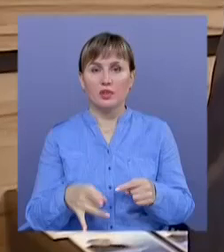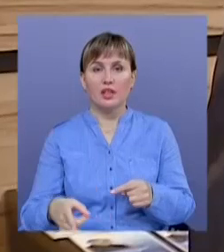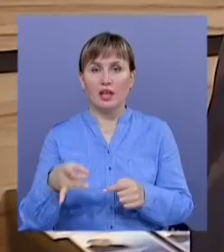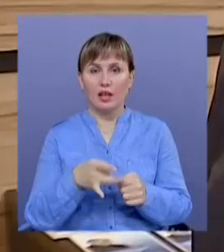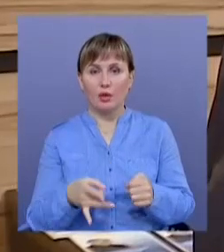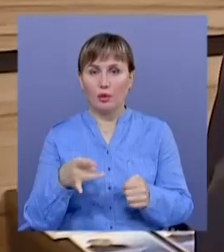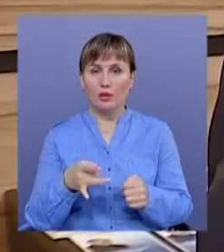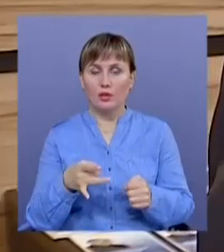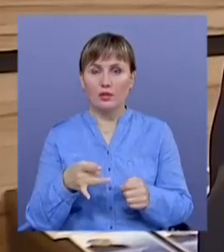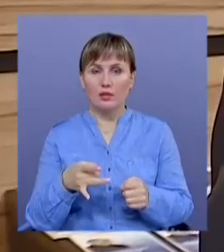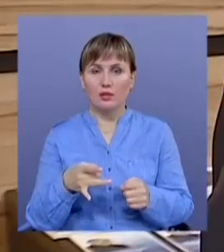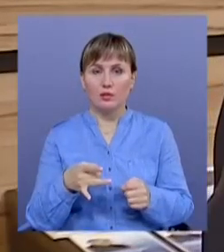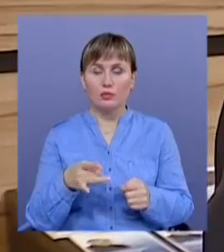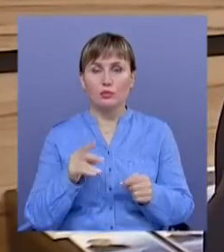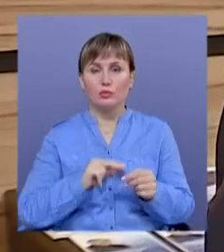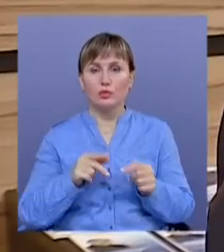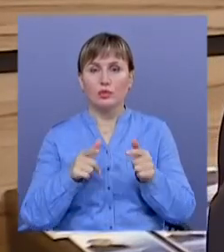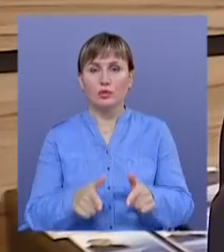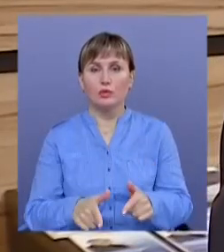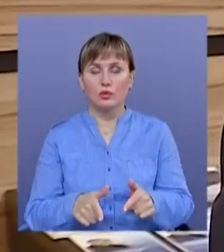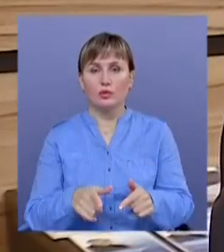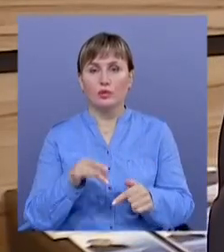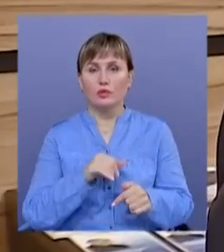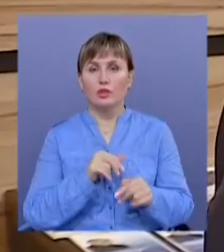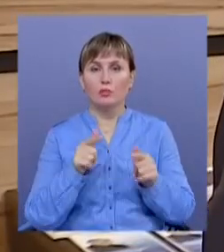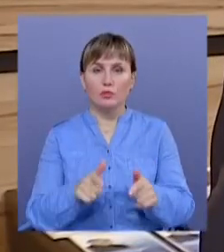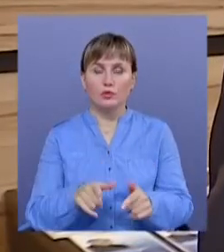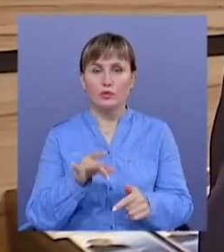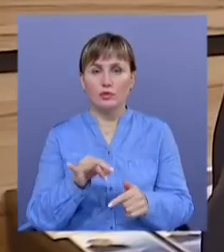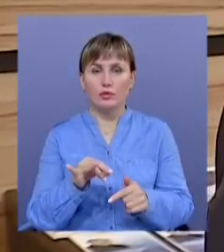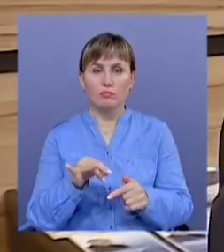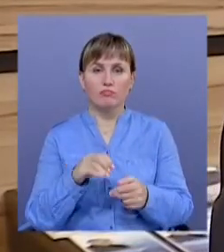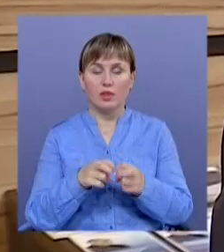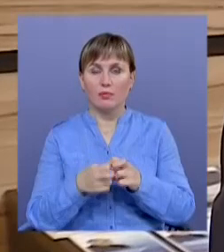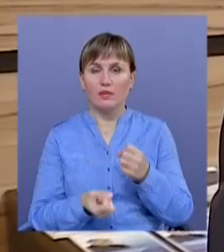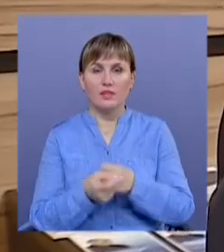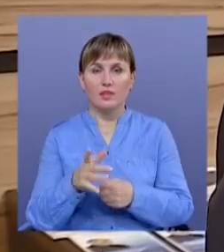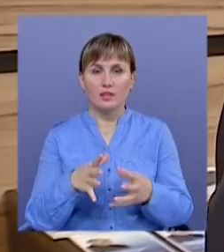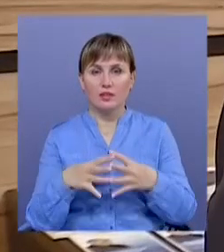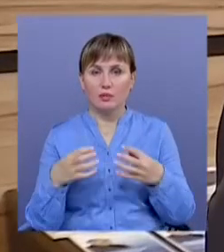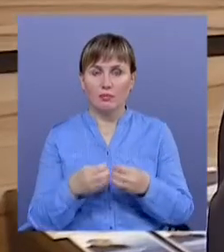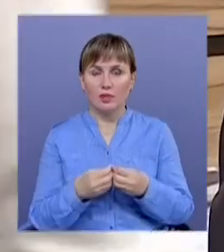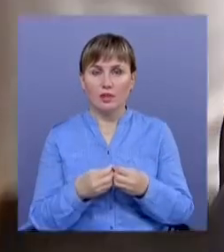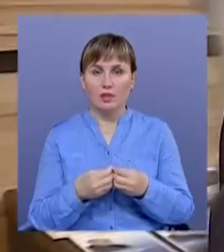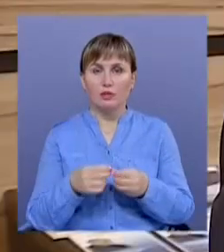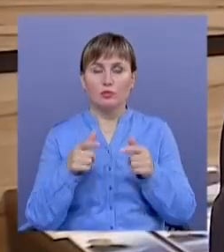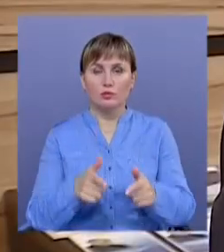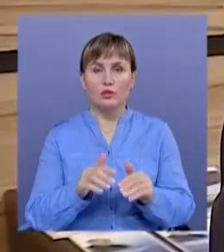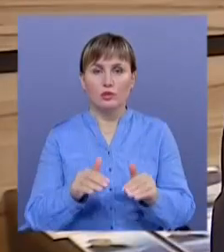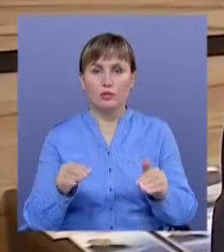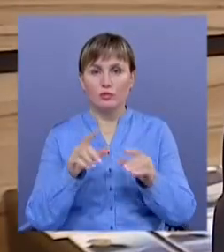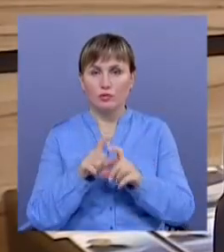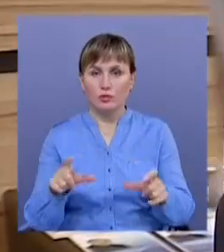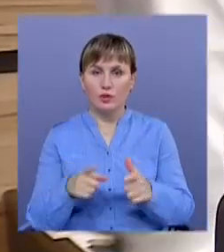регионов, устраивается на работу, сами устроились, и сразу проблема у них возникает с семьей. Устроить детей в школу